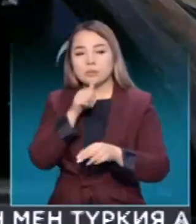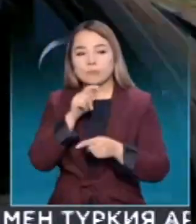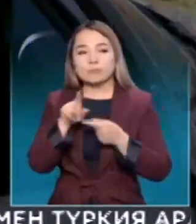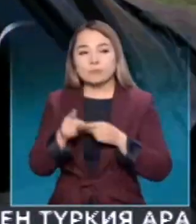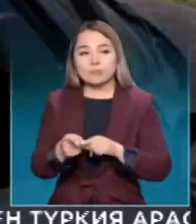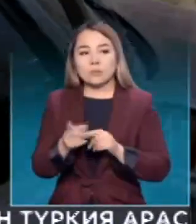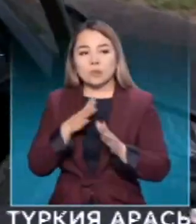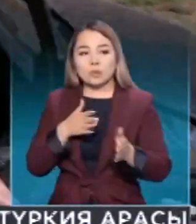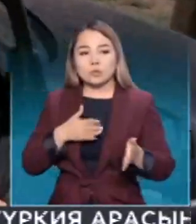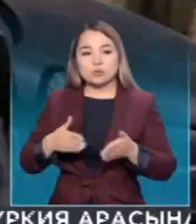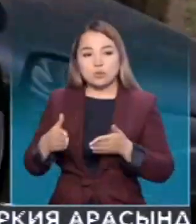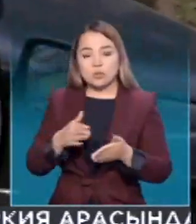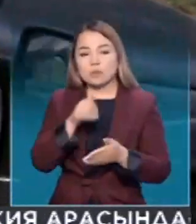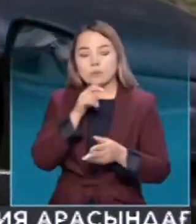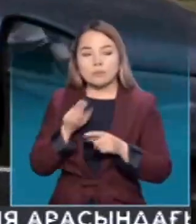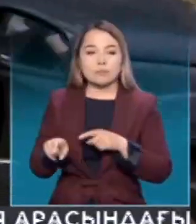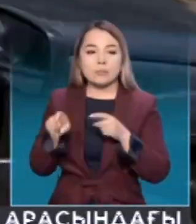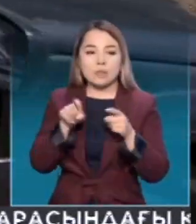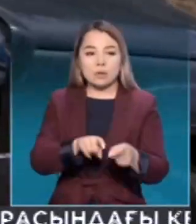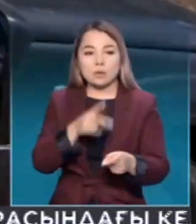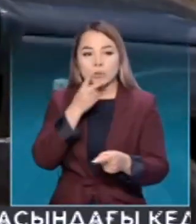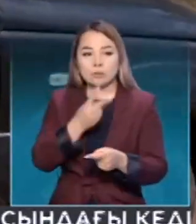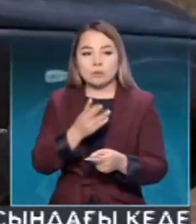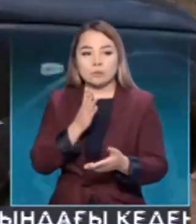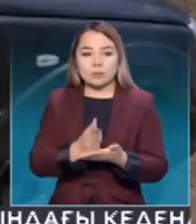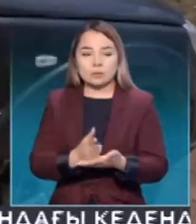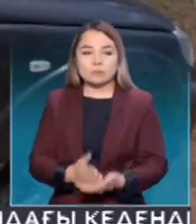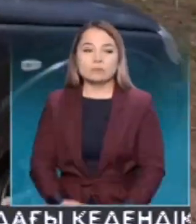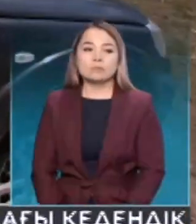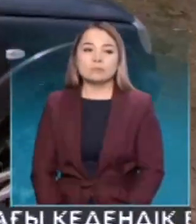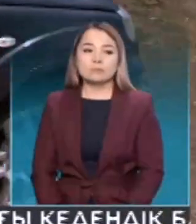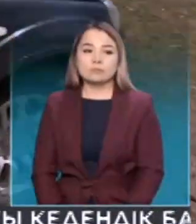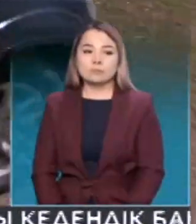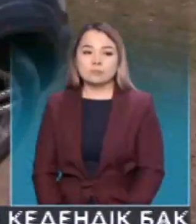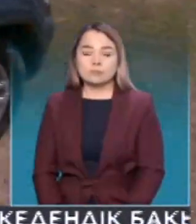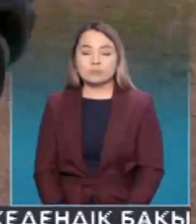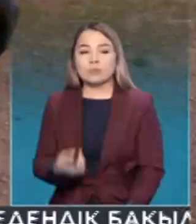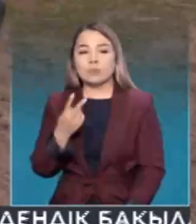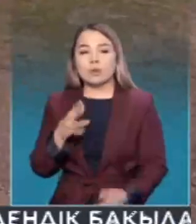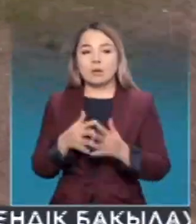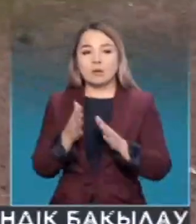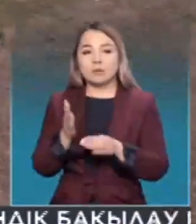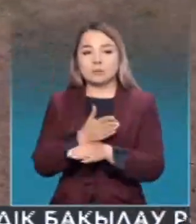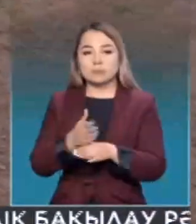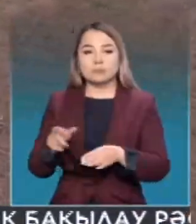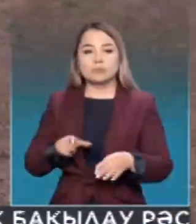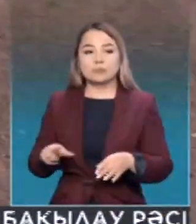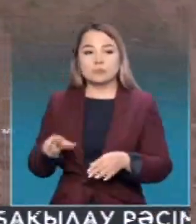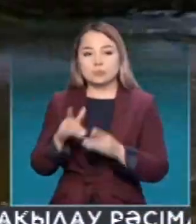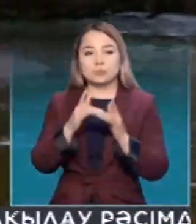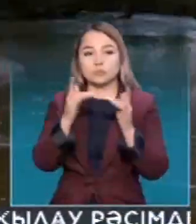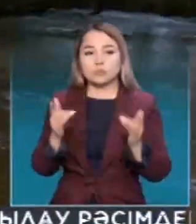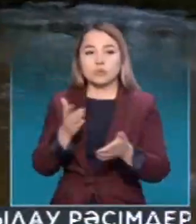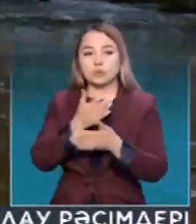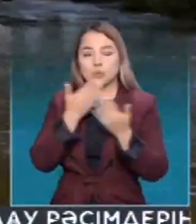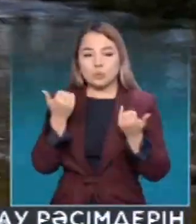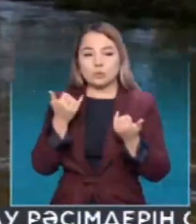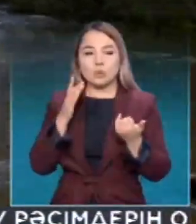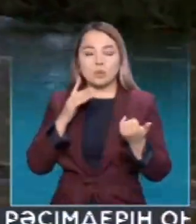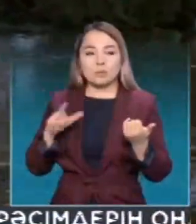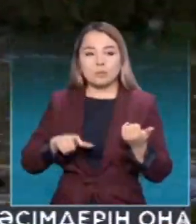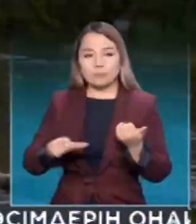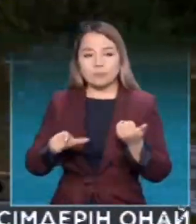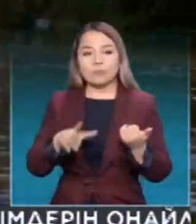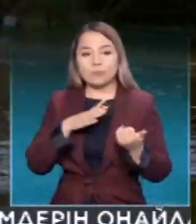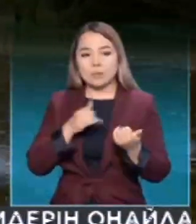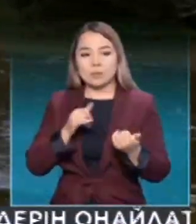үшін жол талғамайтын көлікке отыруға тура келді. Екі ауылды бөліп тұрған өзеннен өтетін көпір жоқ. Көліктің ортан белінен